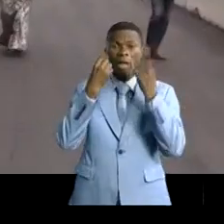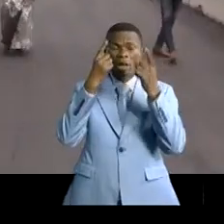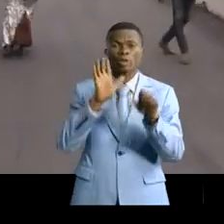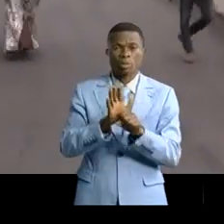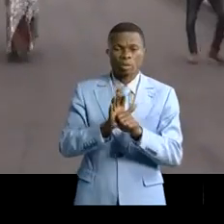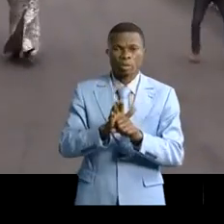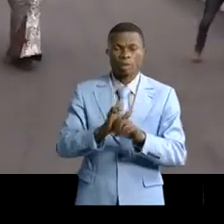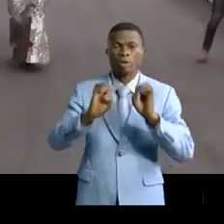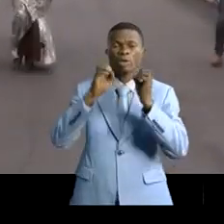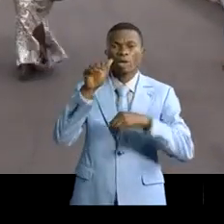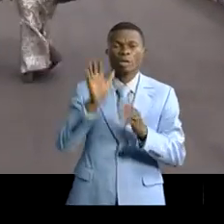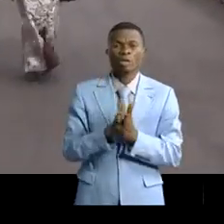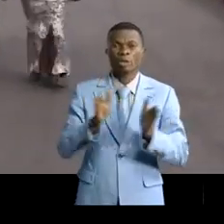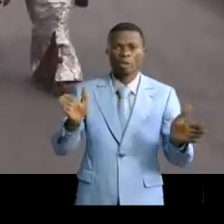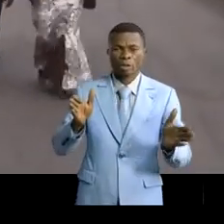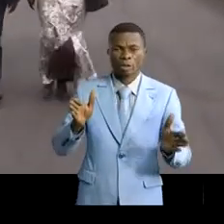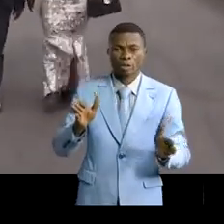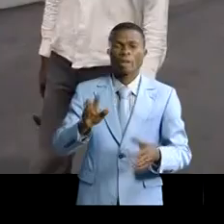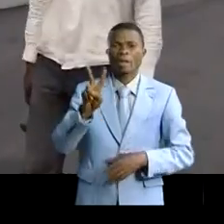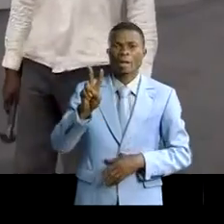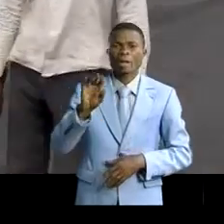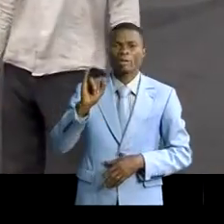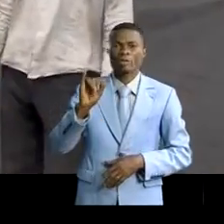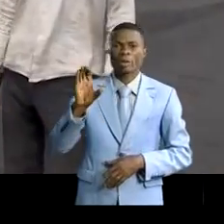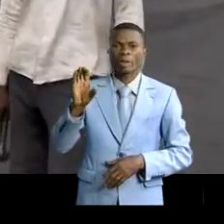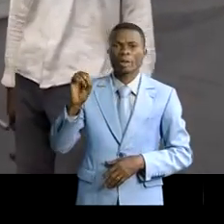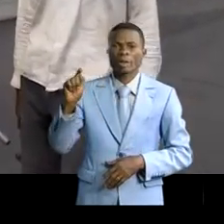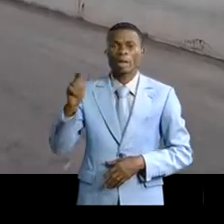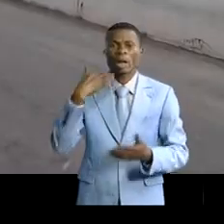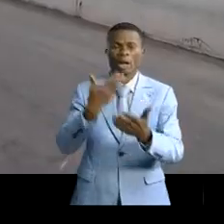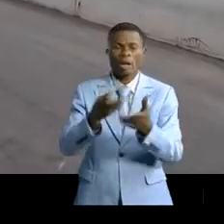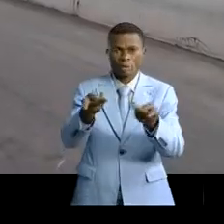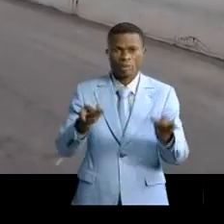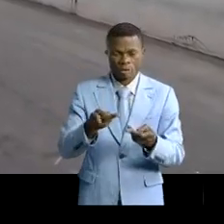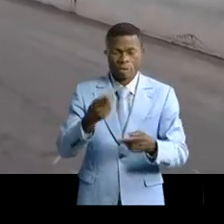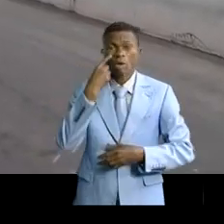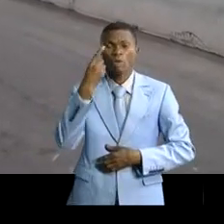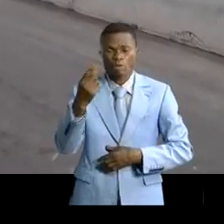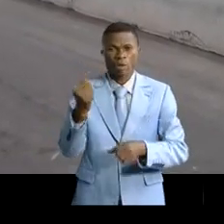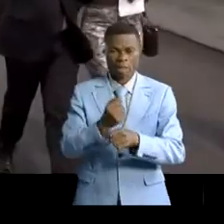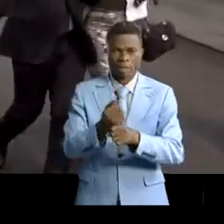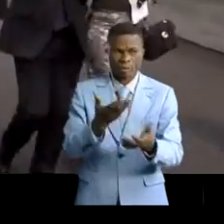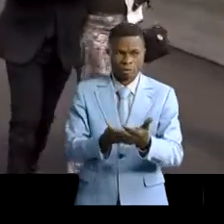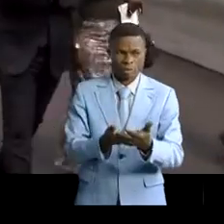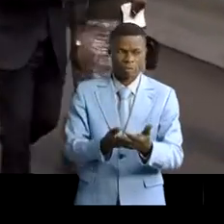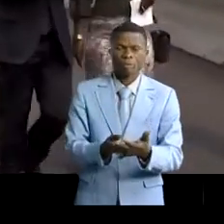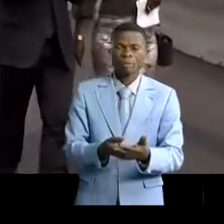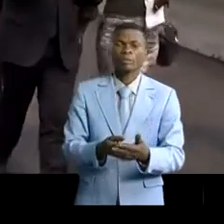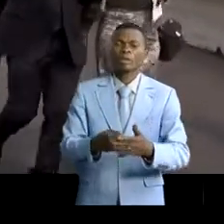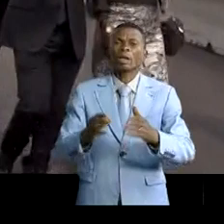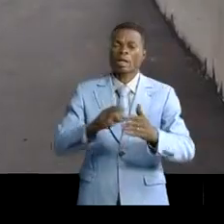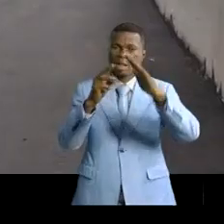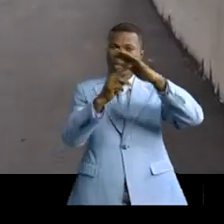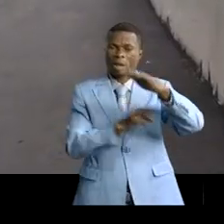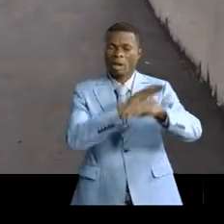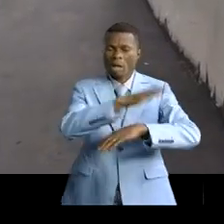nos équipes. Le directeur général Victor Ntumba Chikela arrive sur le lieu pour inspecter les travaux. L'ouvrage imposant et